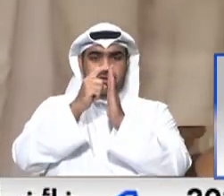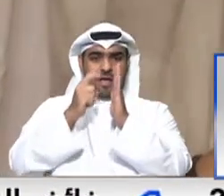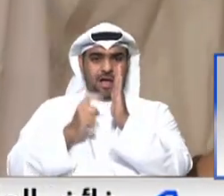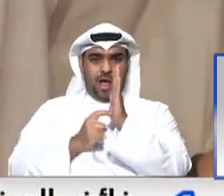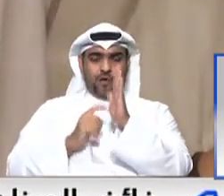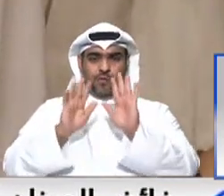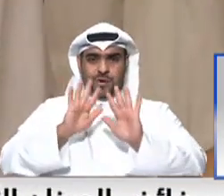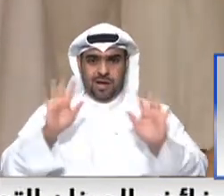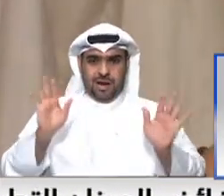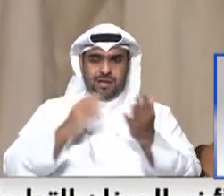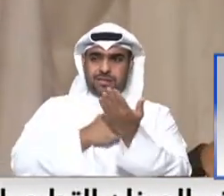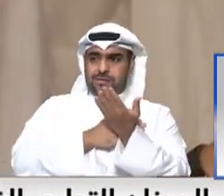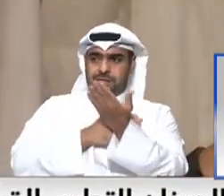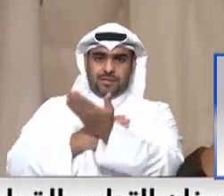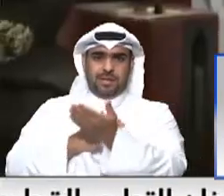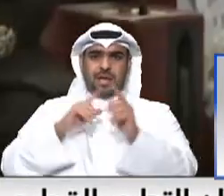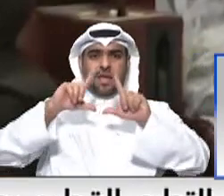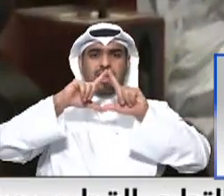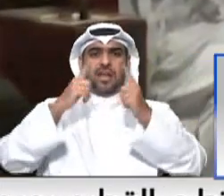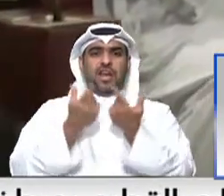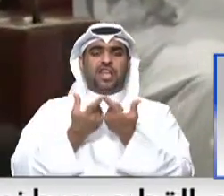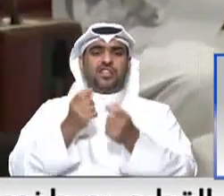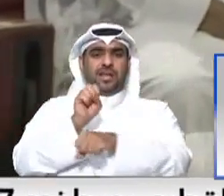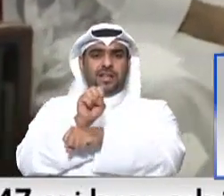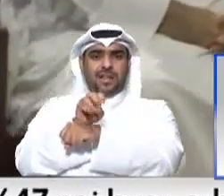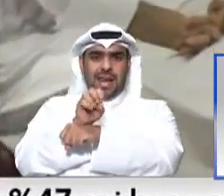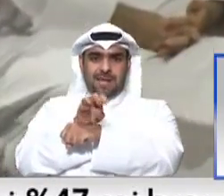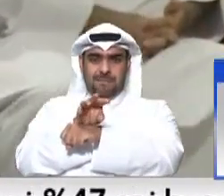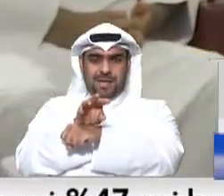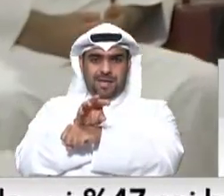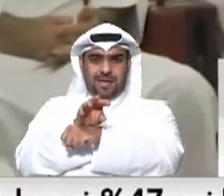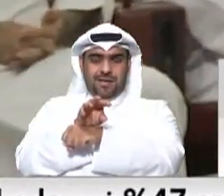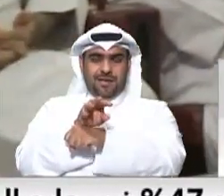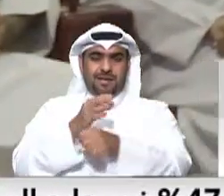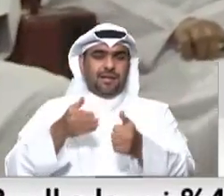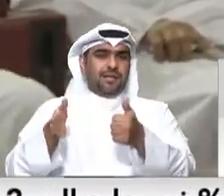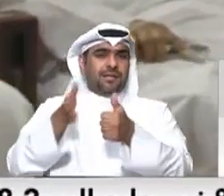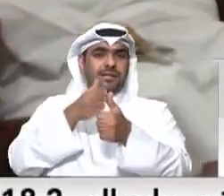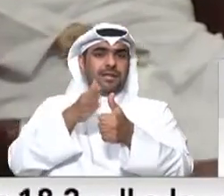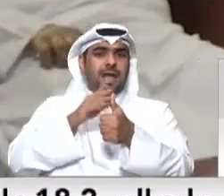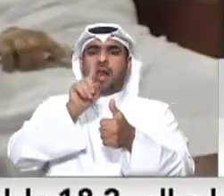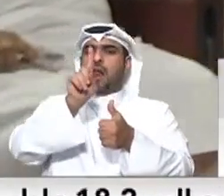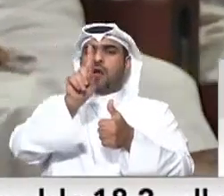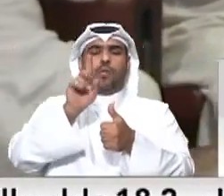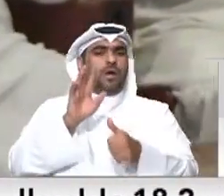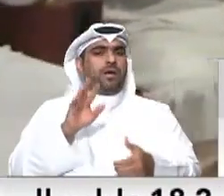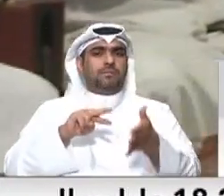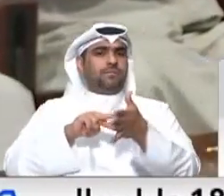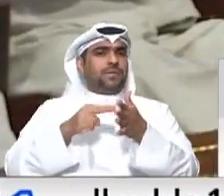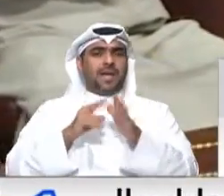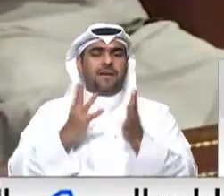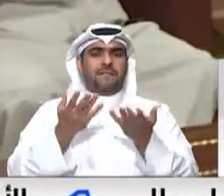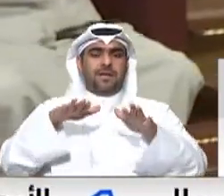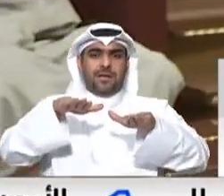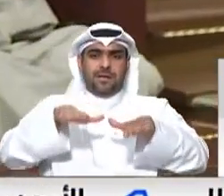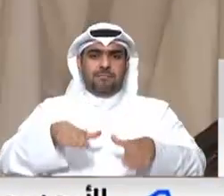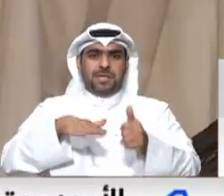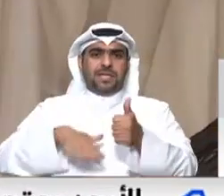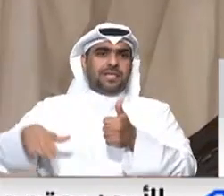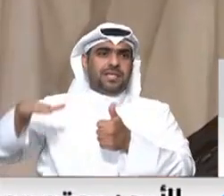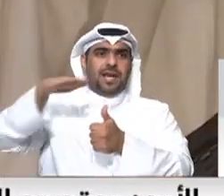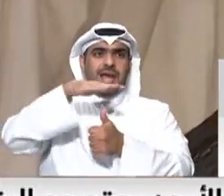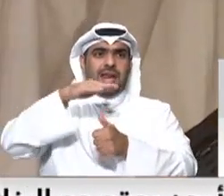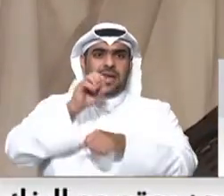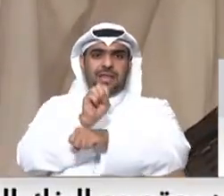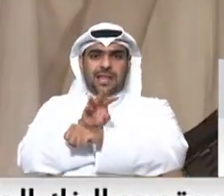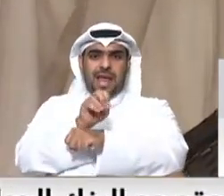التعليميه ويرى النور في القريب العاجل ابرز ملامحه انه المجلس الاعلى للتعليم لم يعد